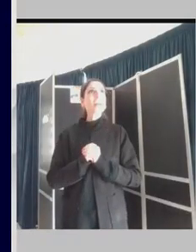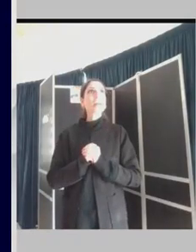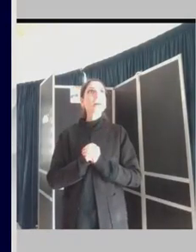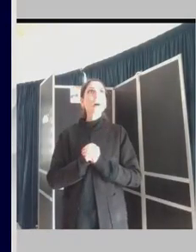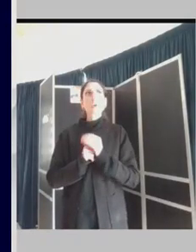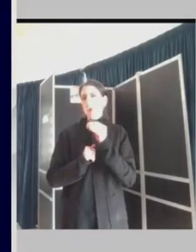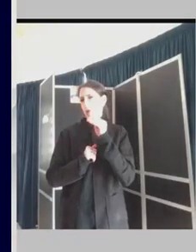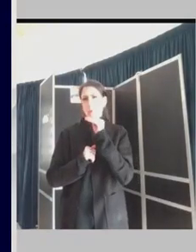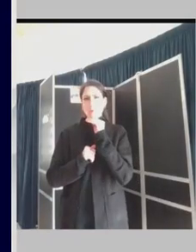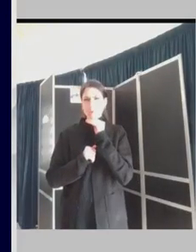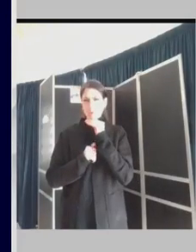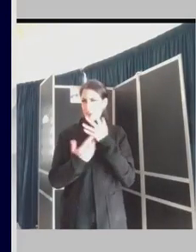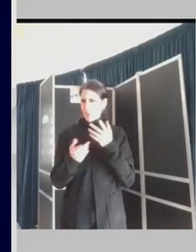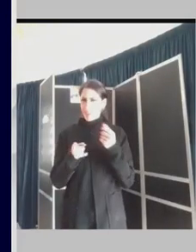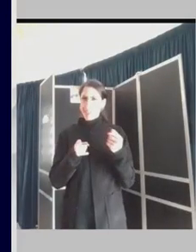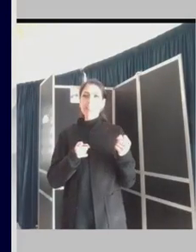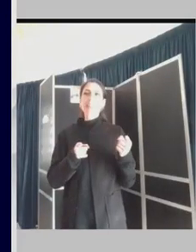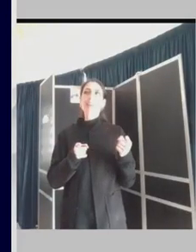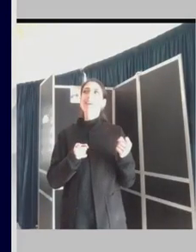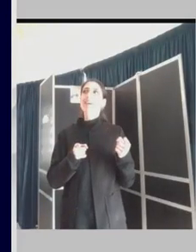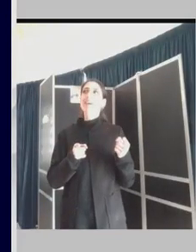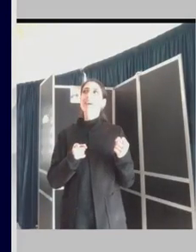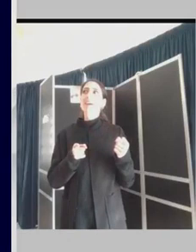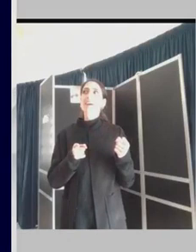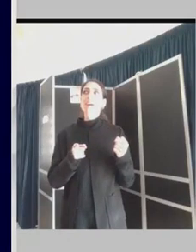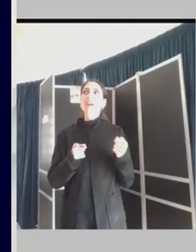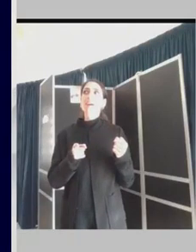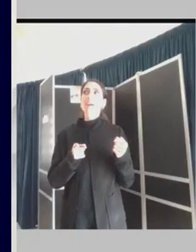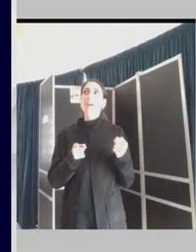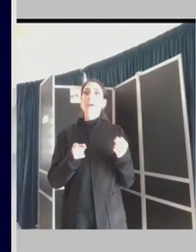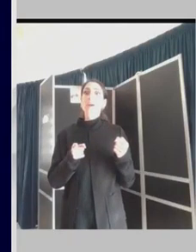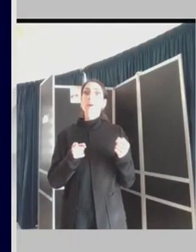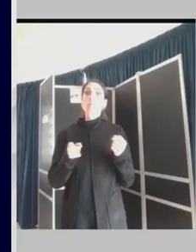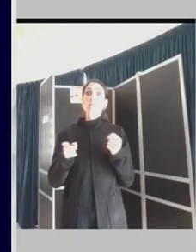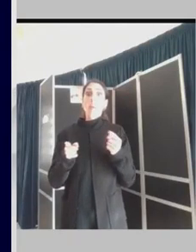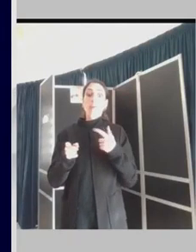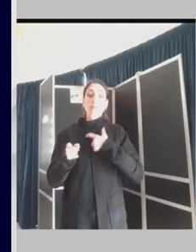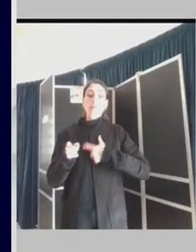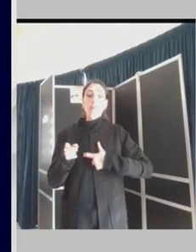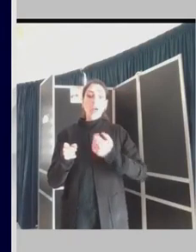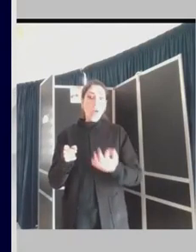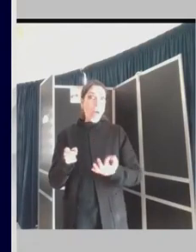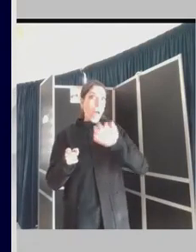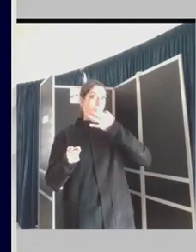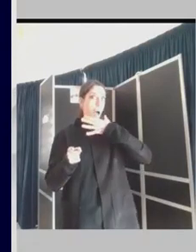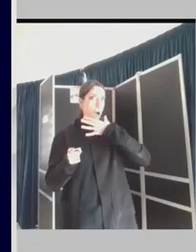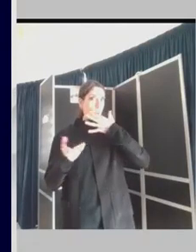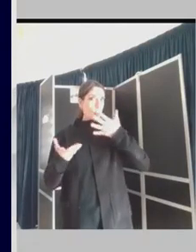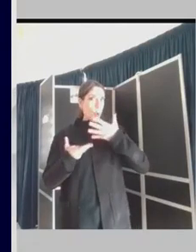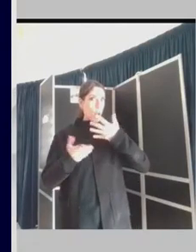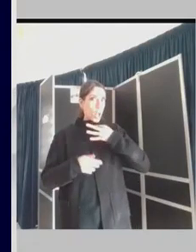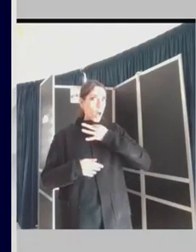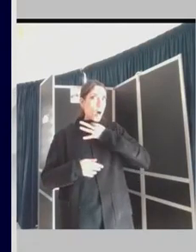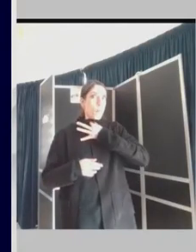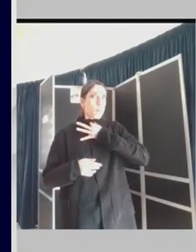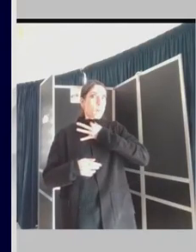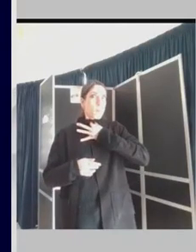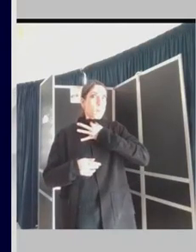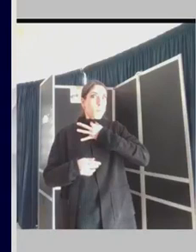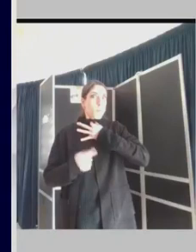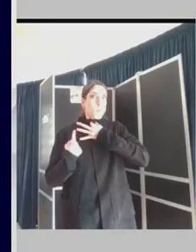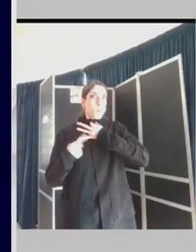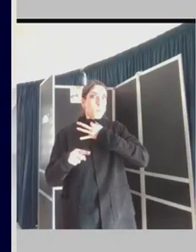che nell'attimo che ingoia qualcosa ha la dissociazione completa, se